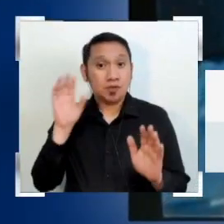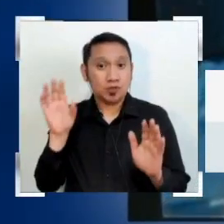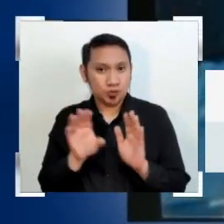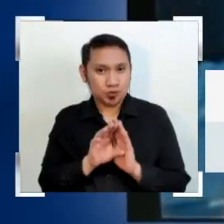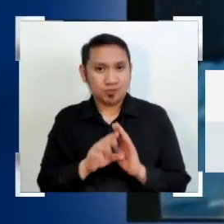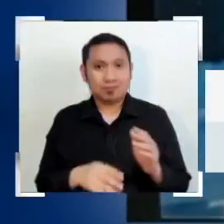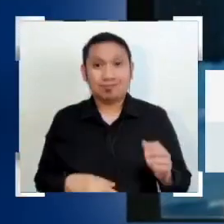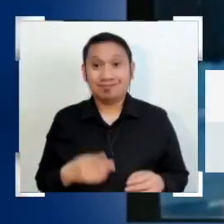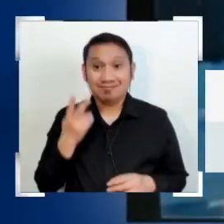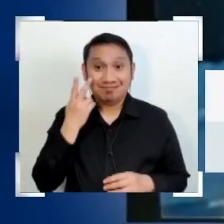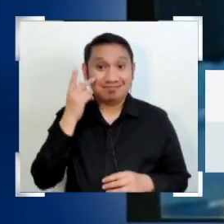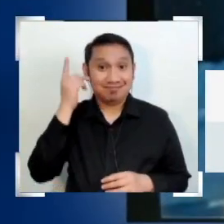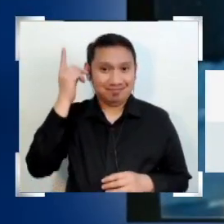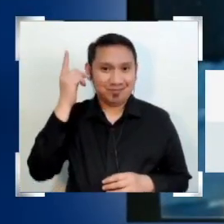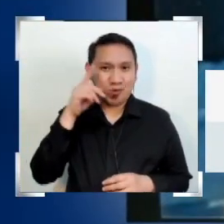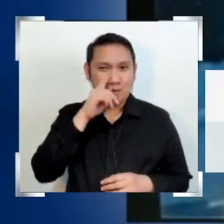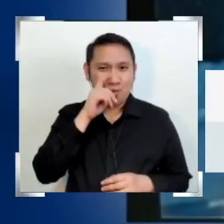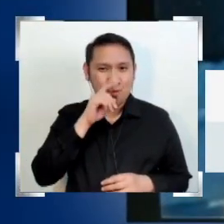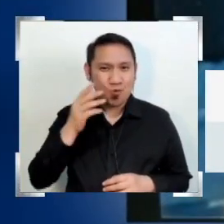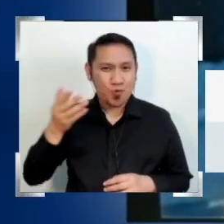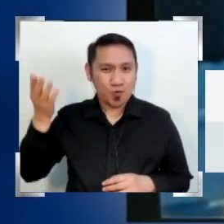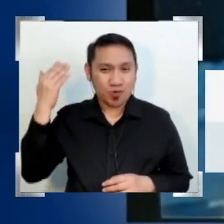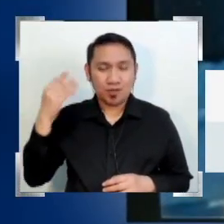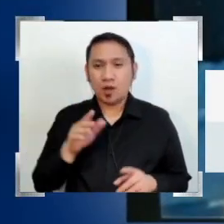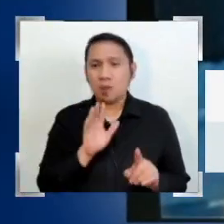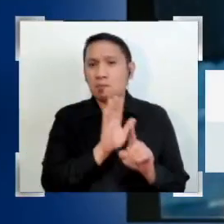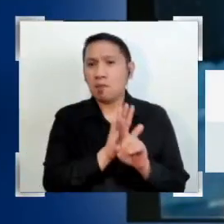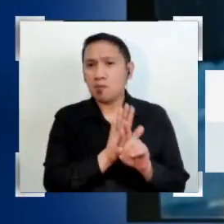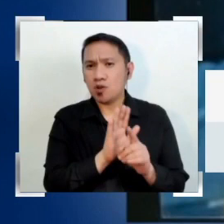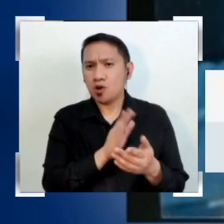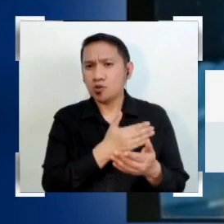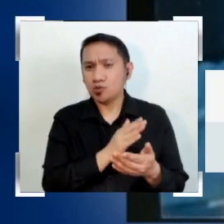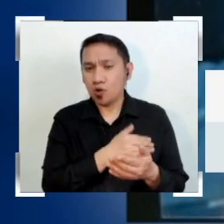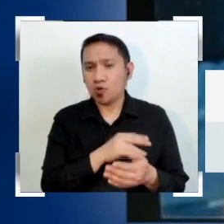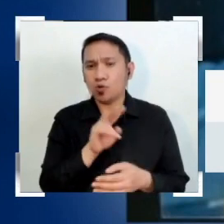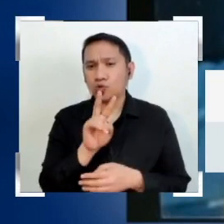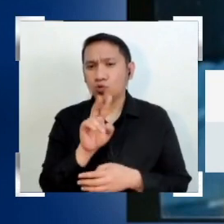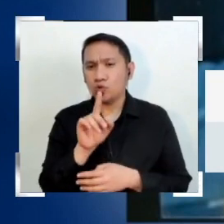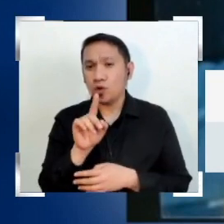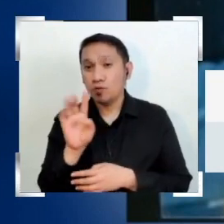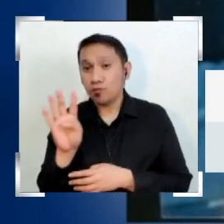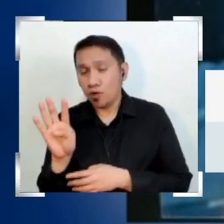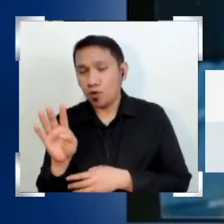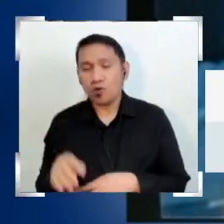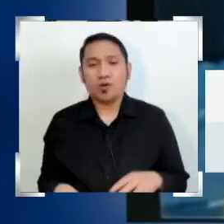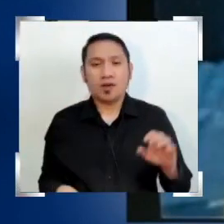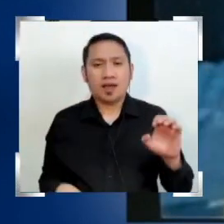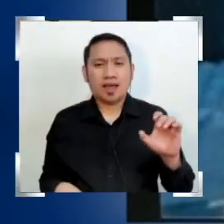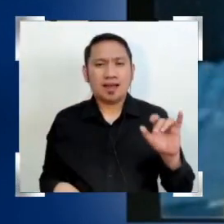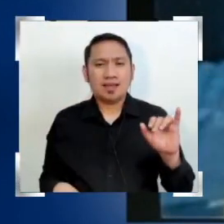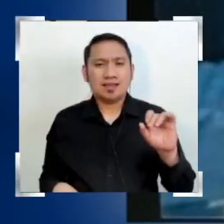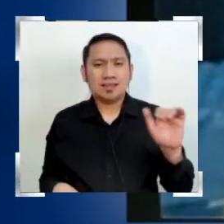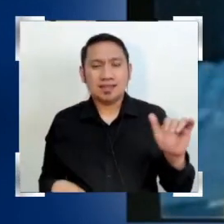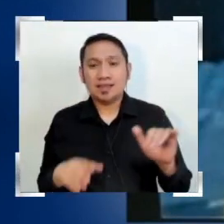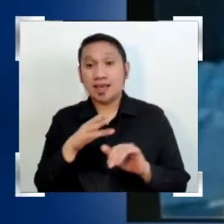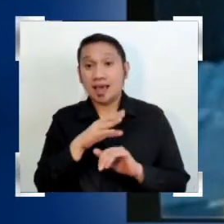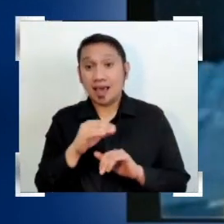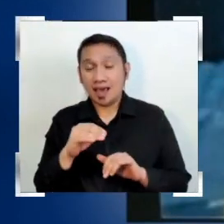truck. Ilan sa mga pinasikat nilang kanta ang 214, Kisap Mata, LEC at Himala.